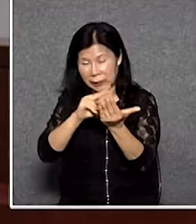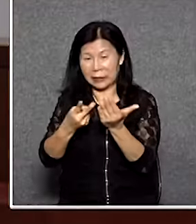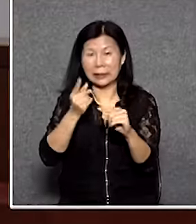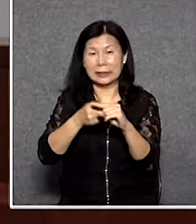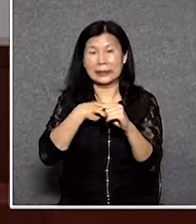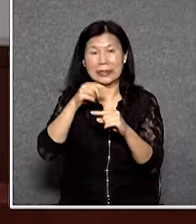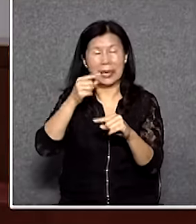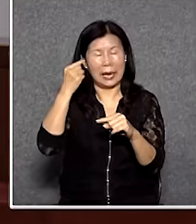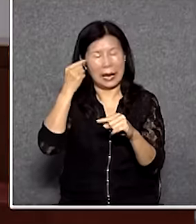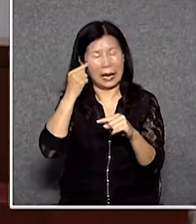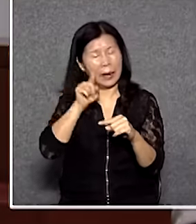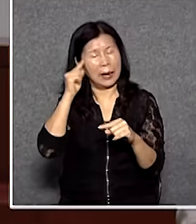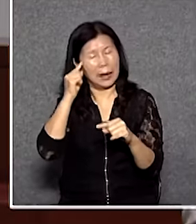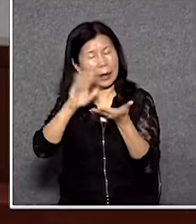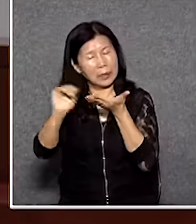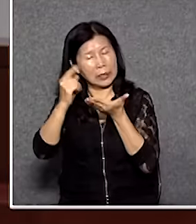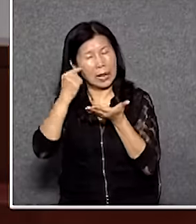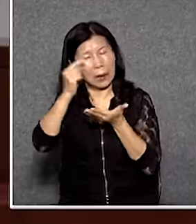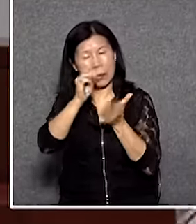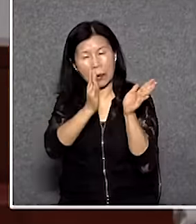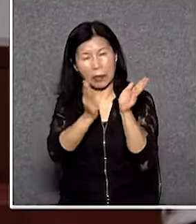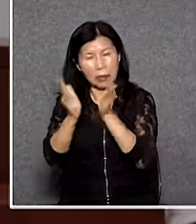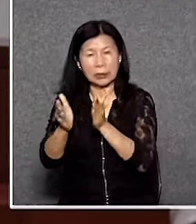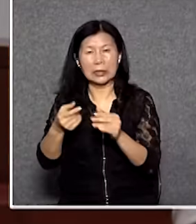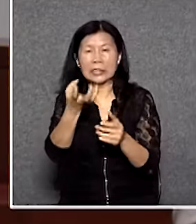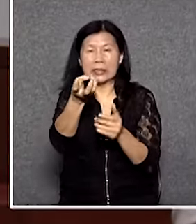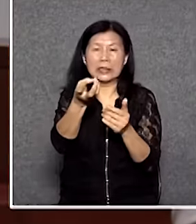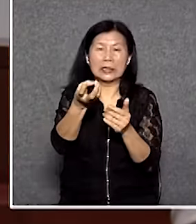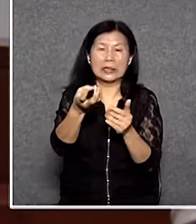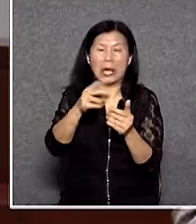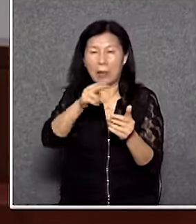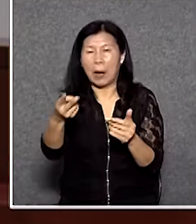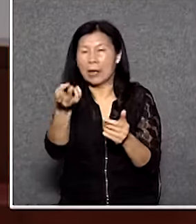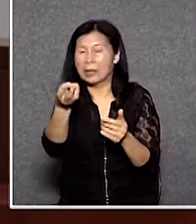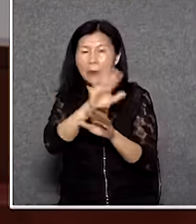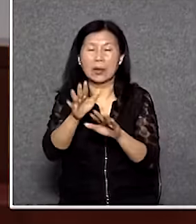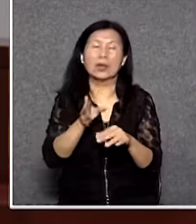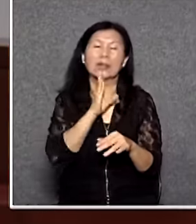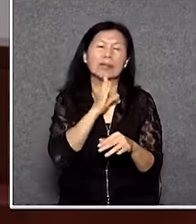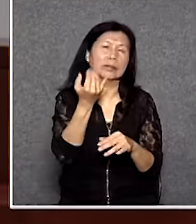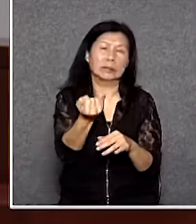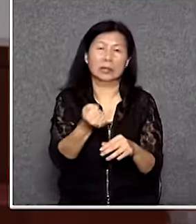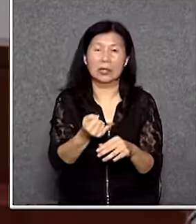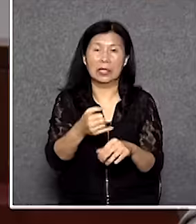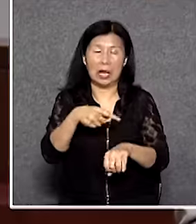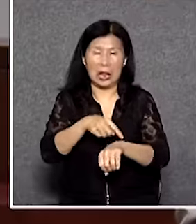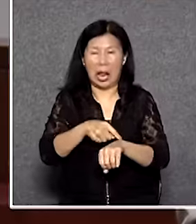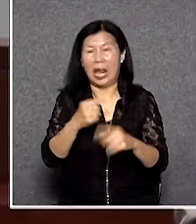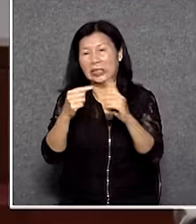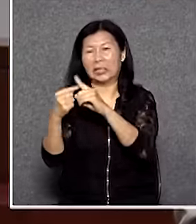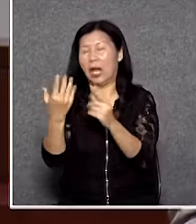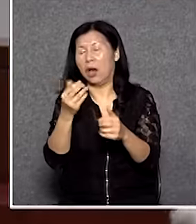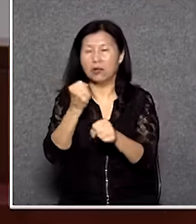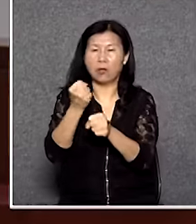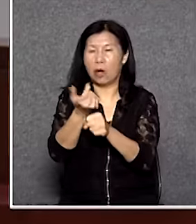動下個根本，動下個結構啦，唔好再做呢啲小修小補啦，冇意思噶，嘥咁多人力物力係